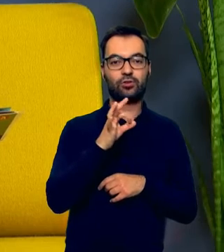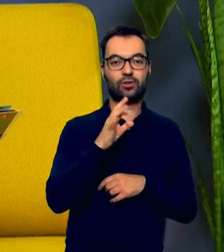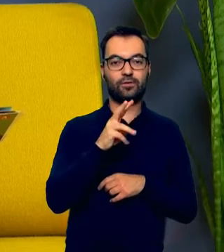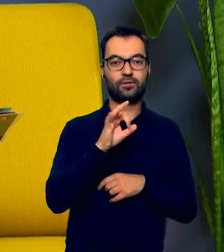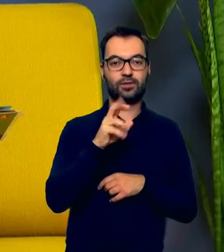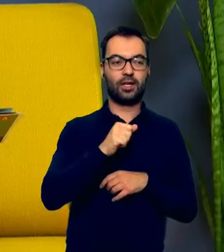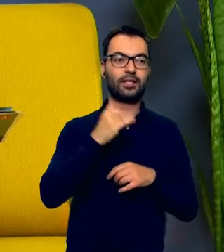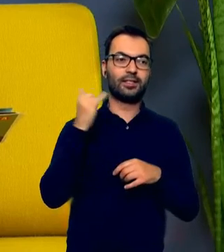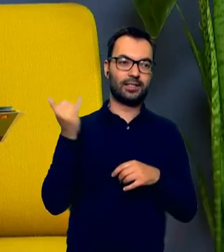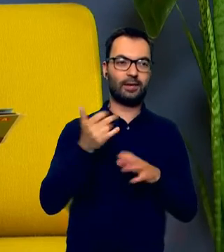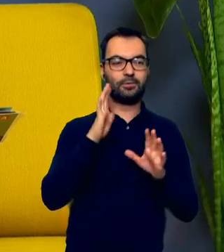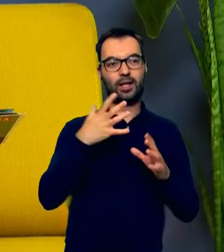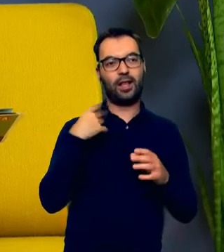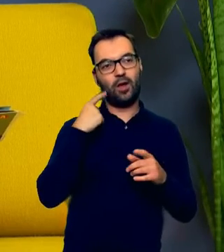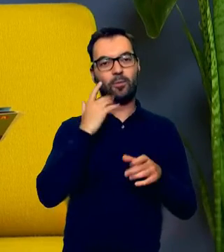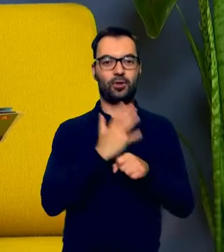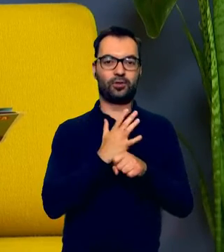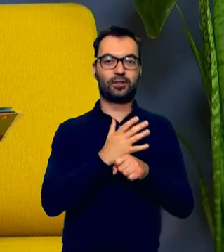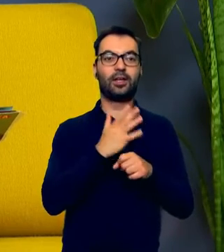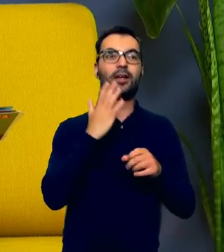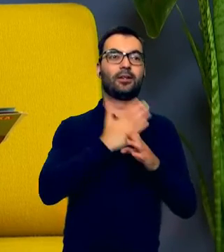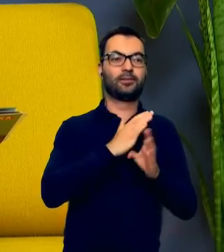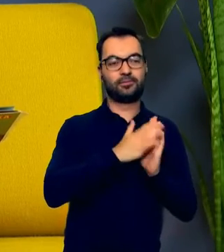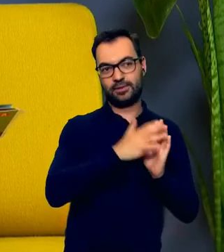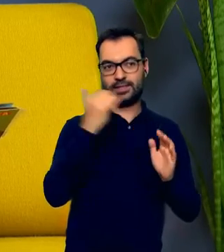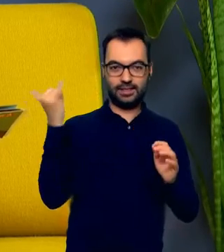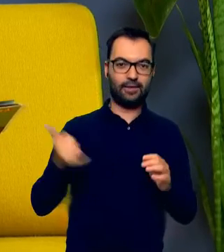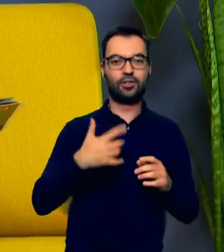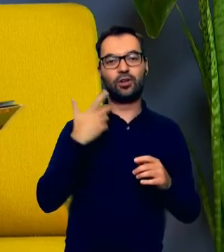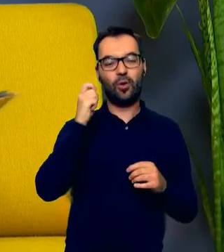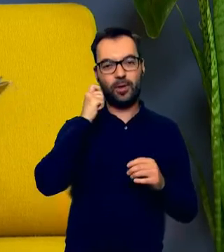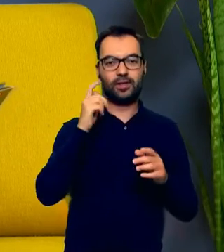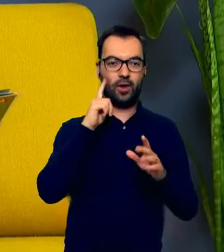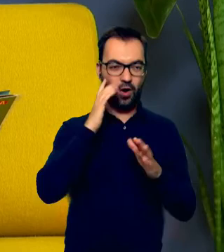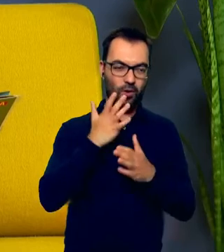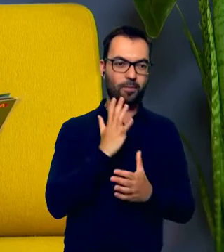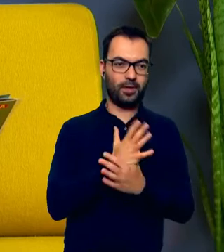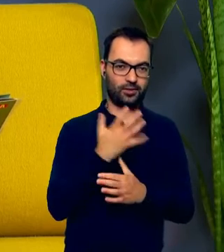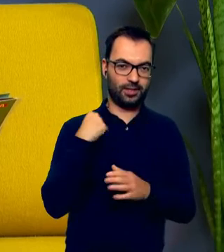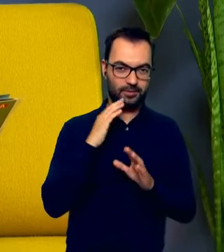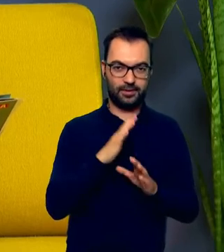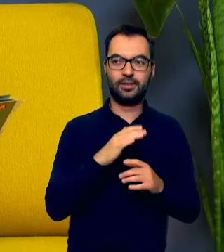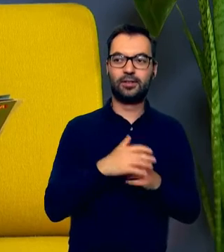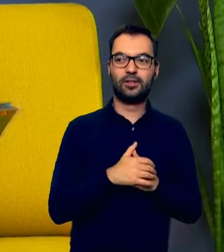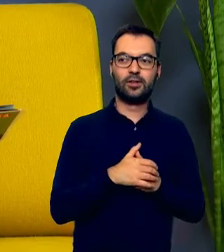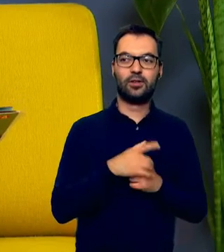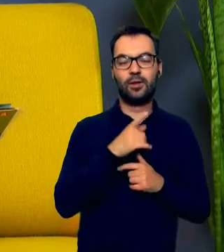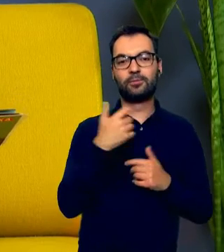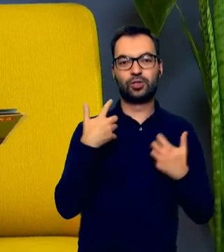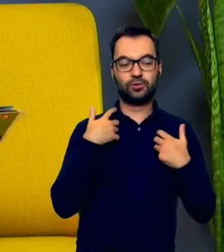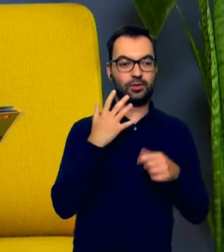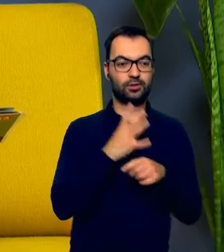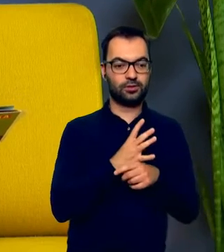że ona będzie zawsze około 50. Od momentu, jak skończyła 50 lat, to będzie już zawsze kobietą około 50. Mówi, że